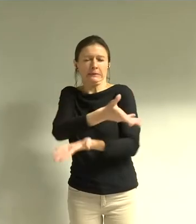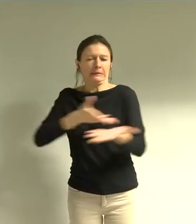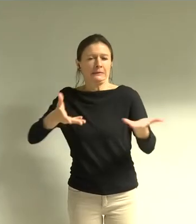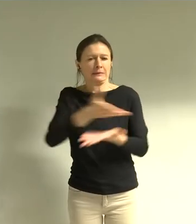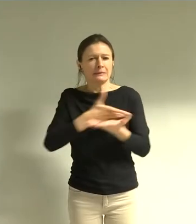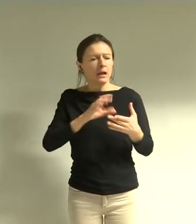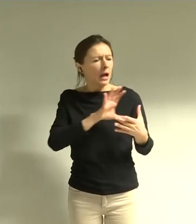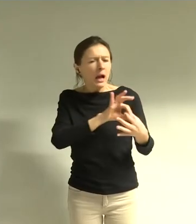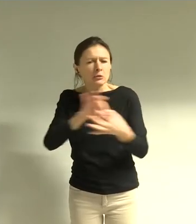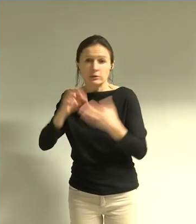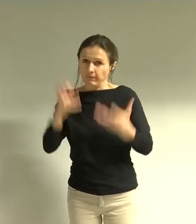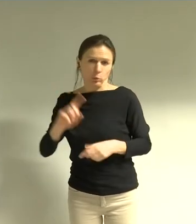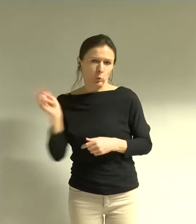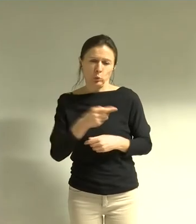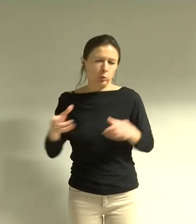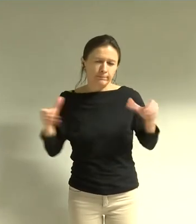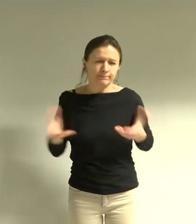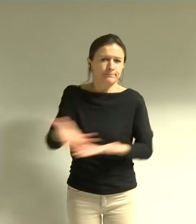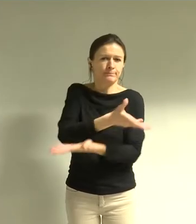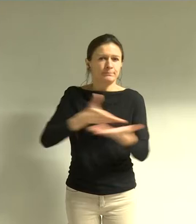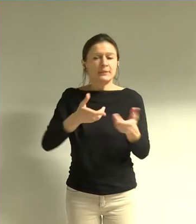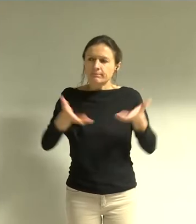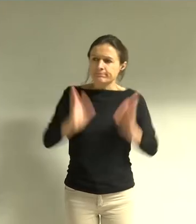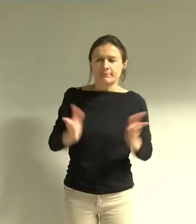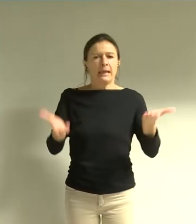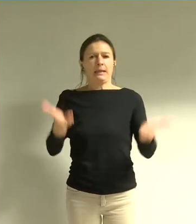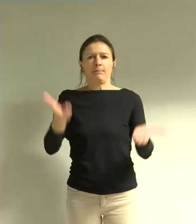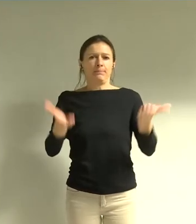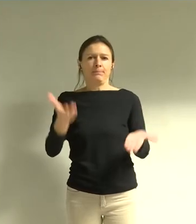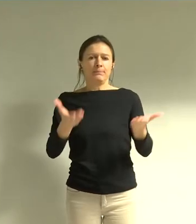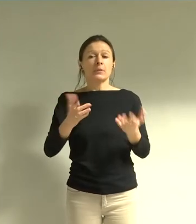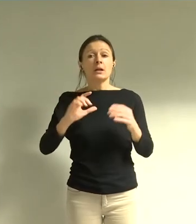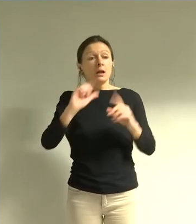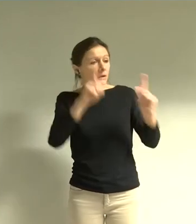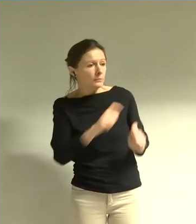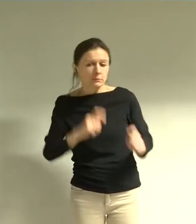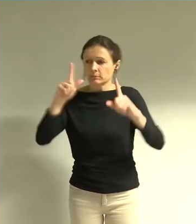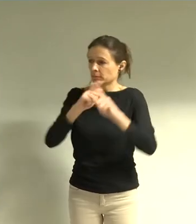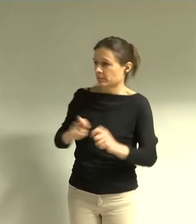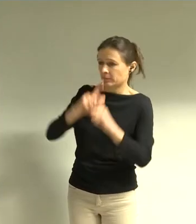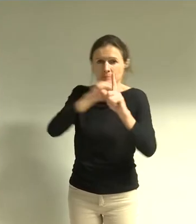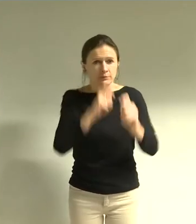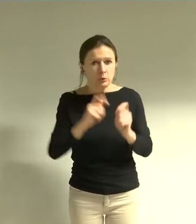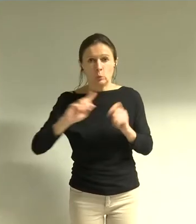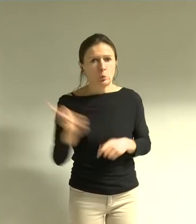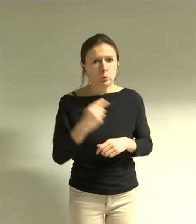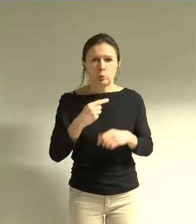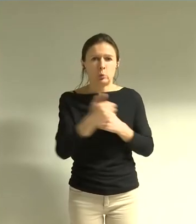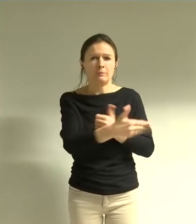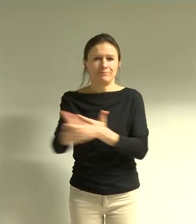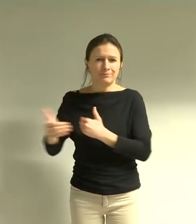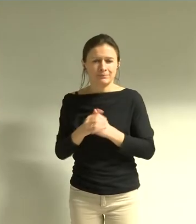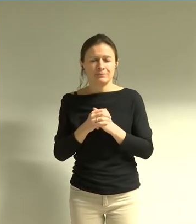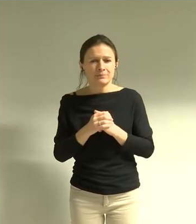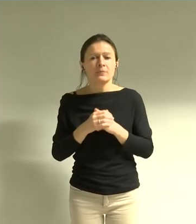transparence et un équilibre décisionnel respectueux de l'ensemble des parties prenantes l'urgence climatique engage la